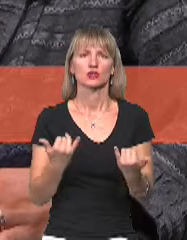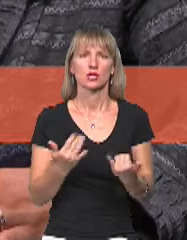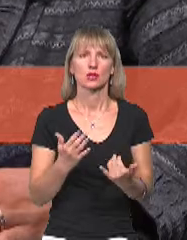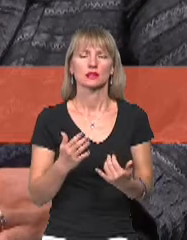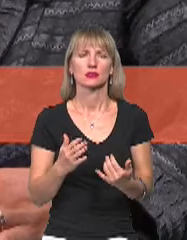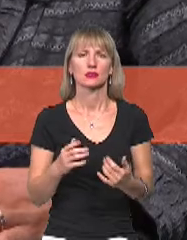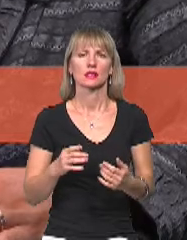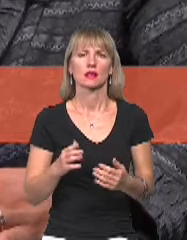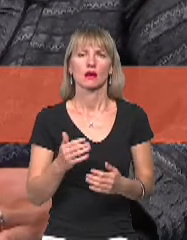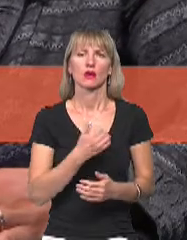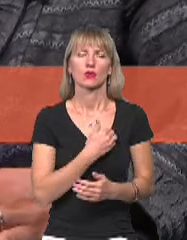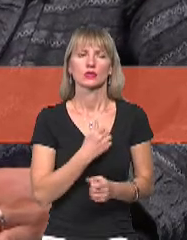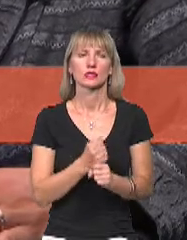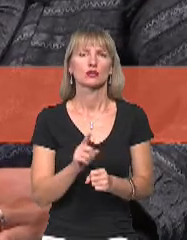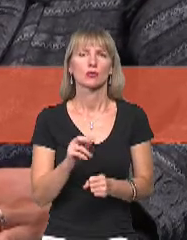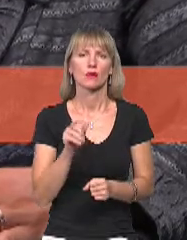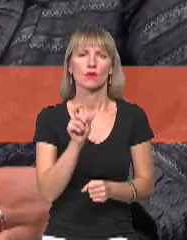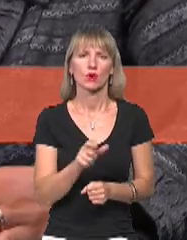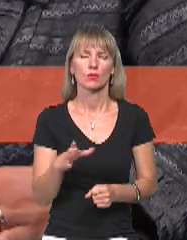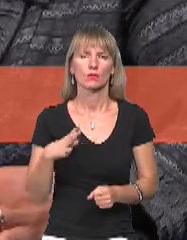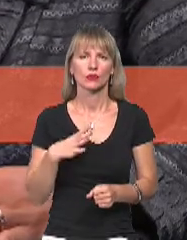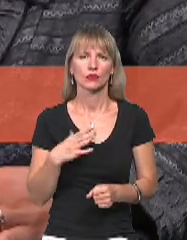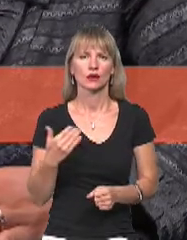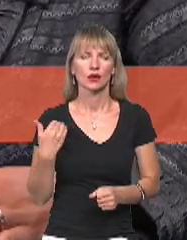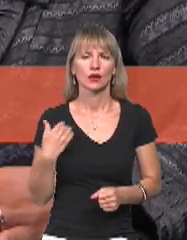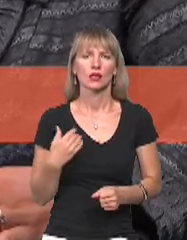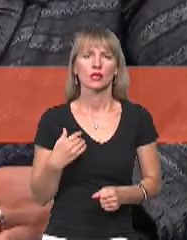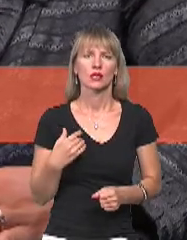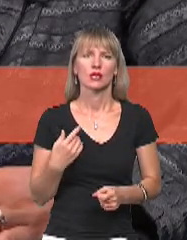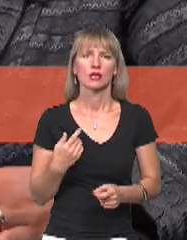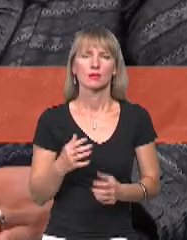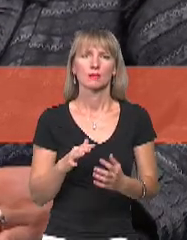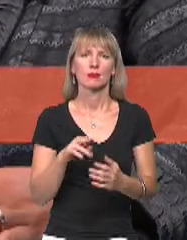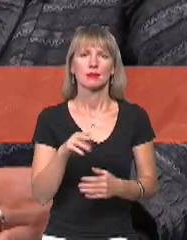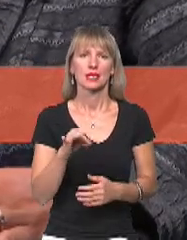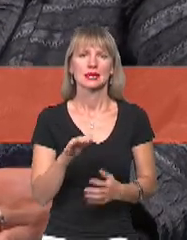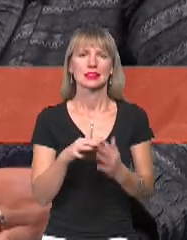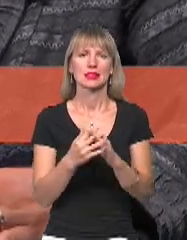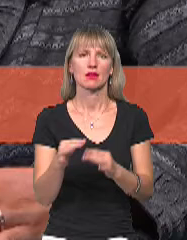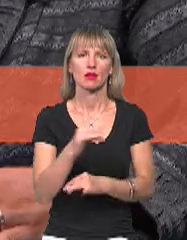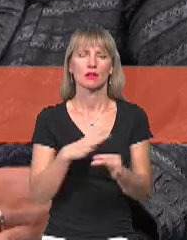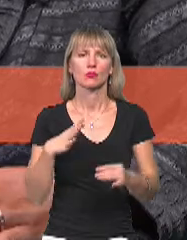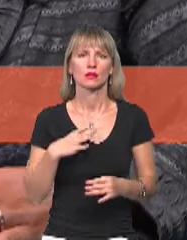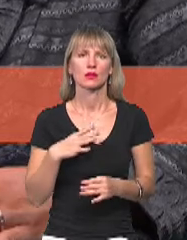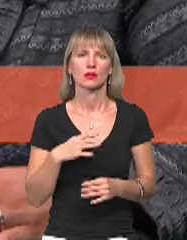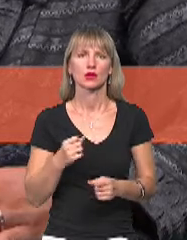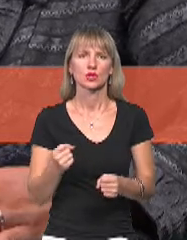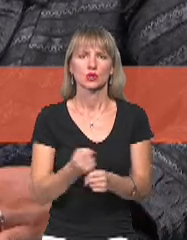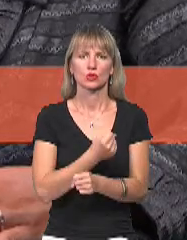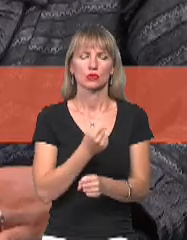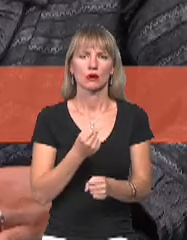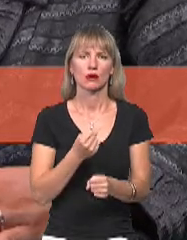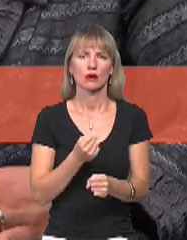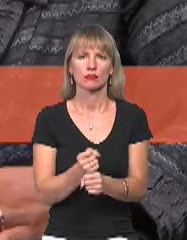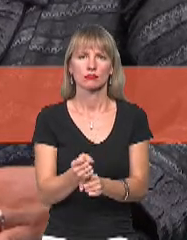старається налагодити, щоб в громадах зараз був, тому що раніше при сільрадах були. Жорстоке поводження в